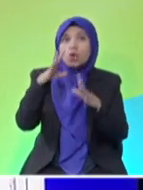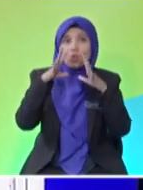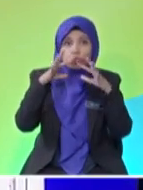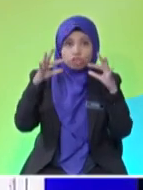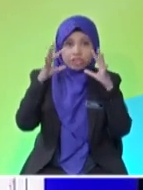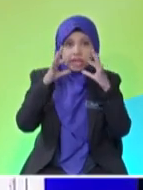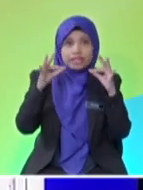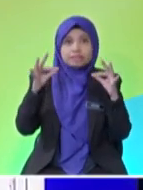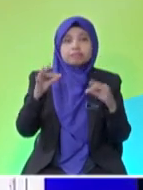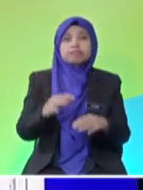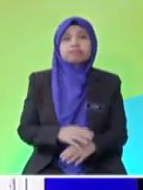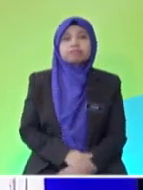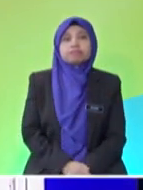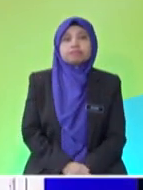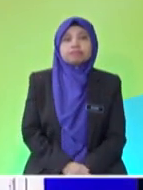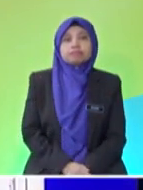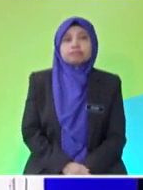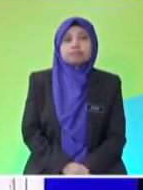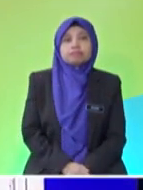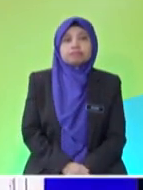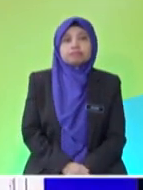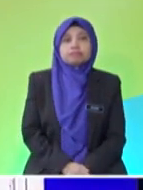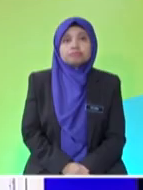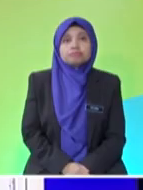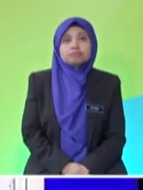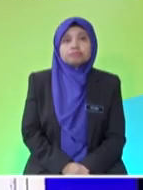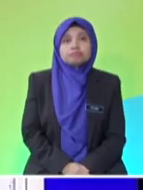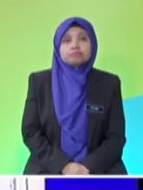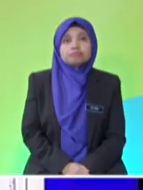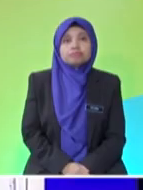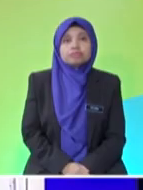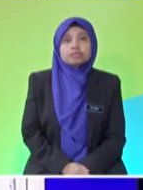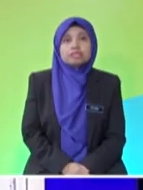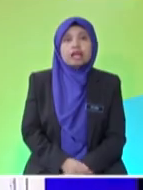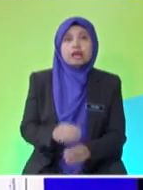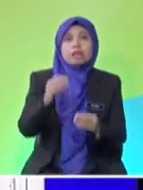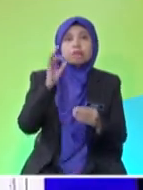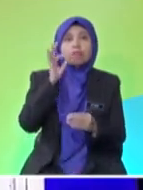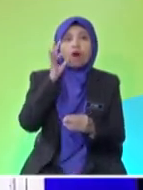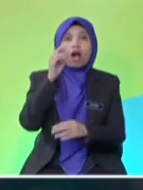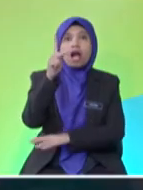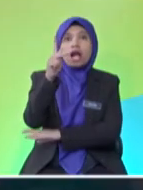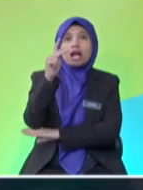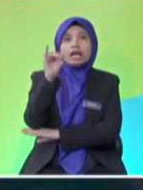dan yang terakhir tadi Mira nampak ada buah kegemaran Mira ada buah kiwi